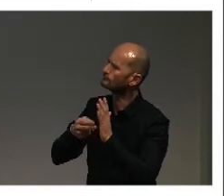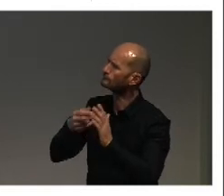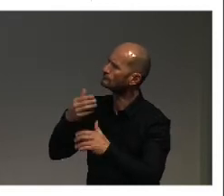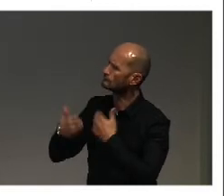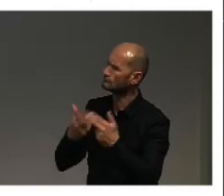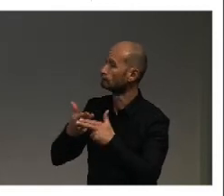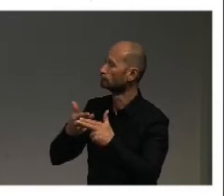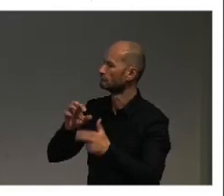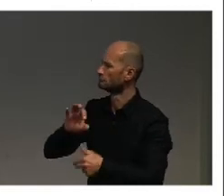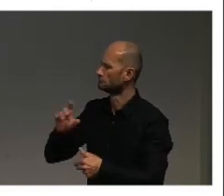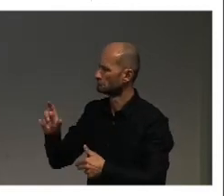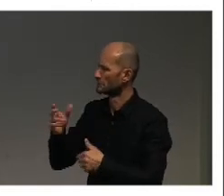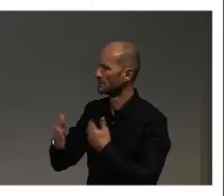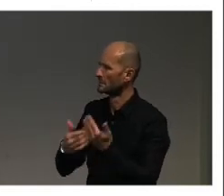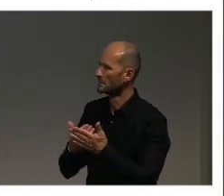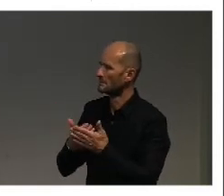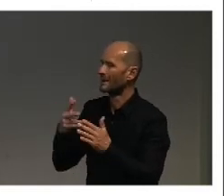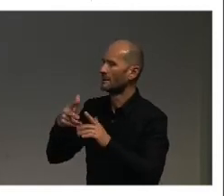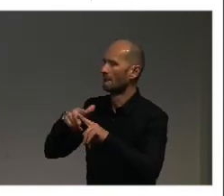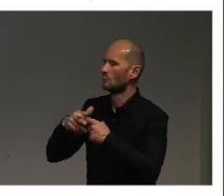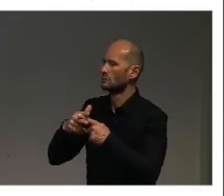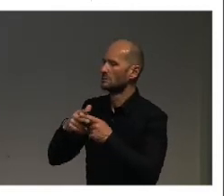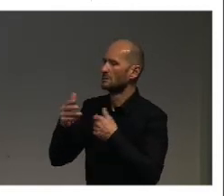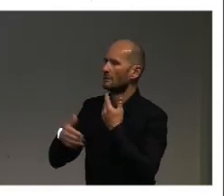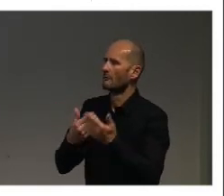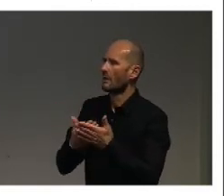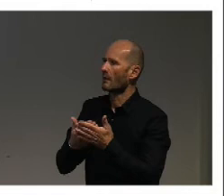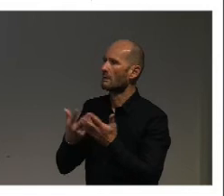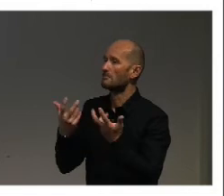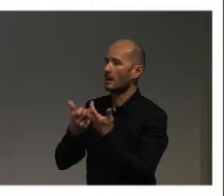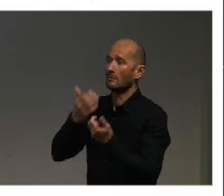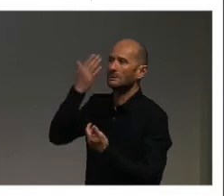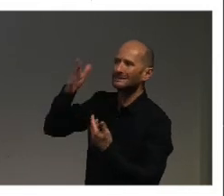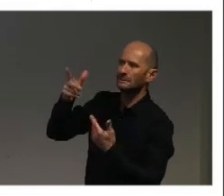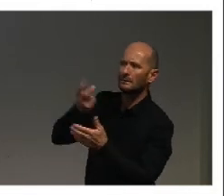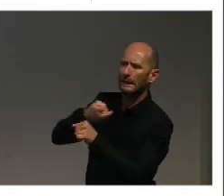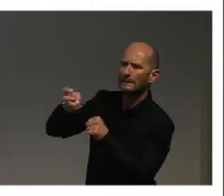pas. Ça permet, si vous voulez, de caractériser une signature, par exemple chimique,